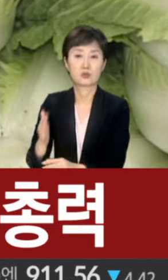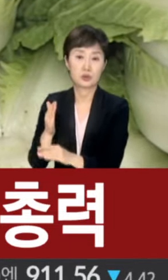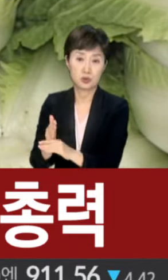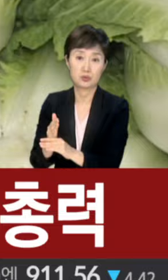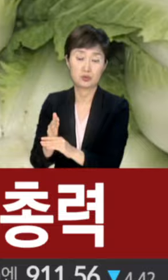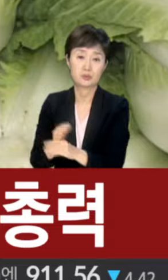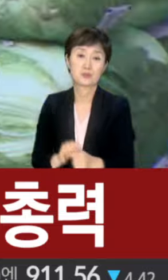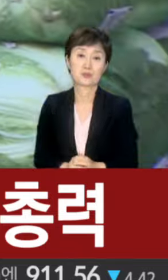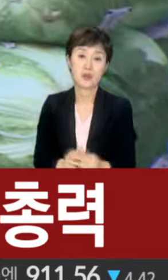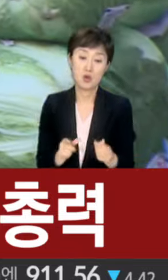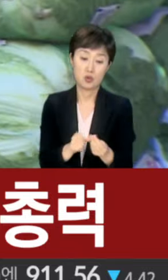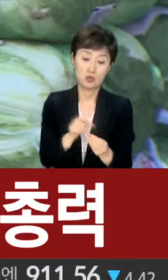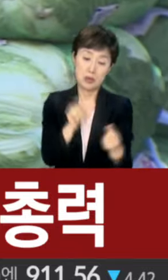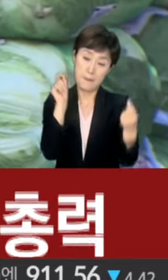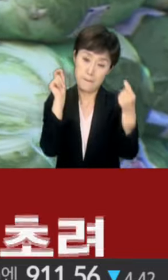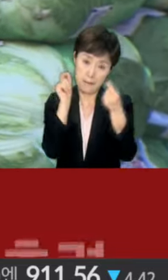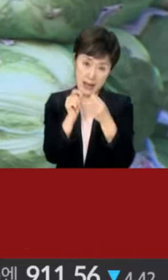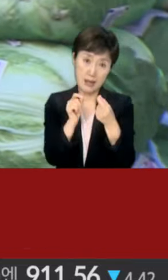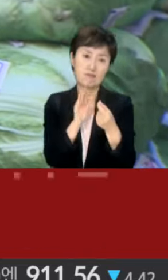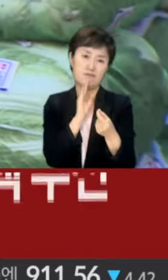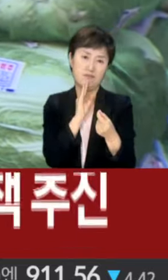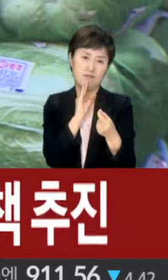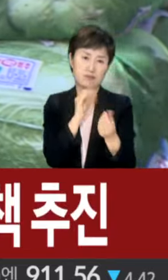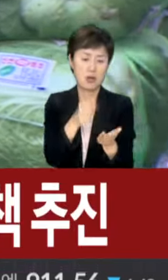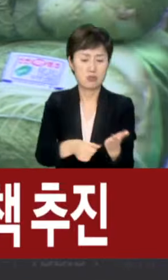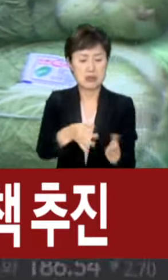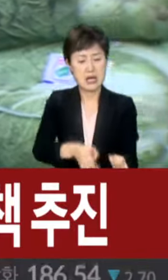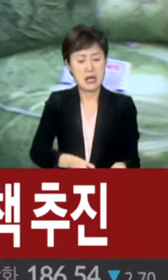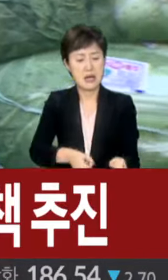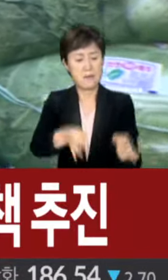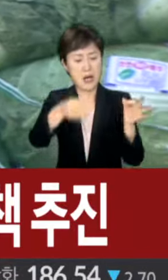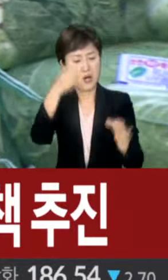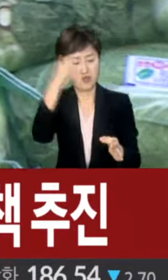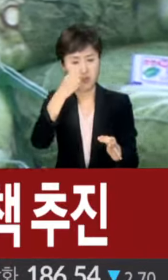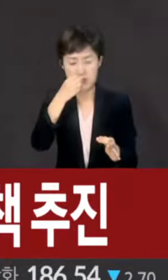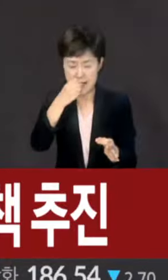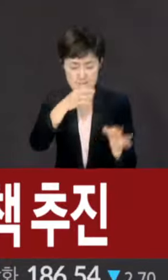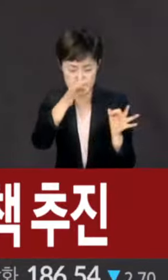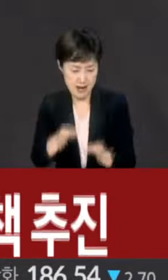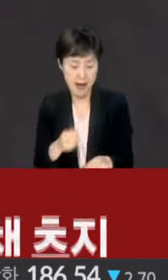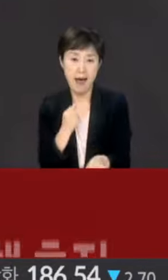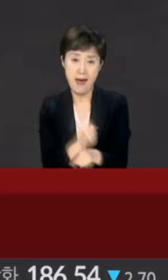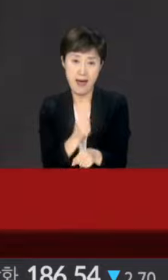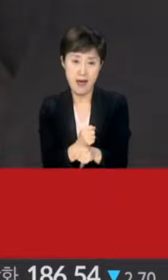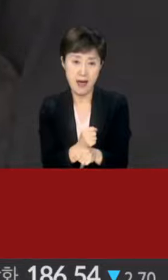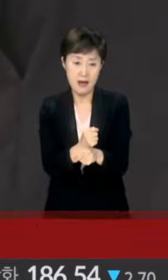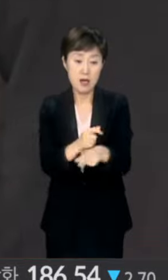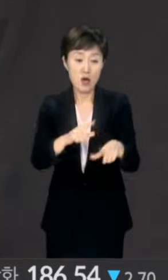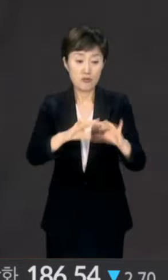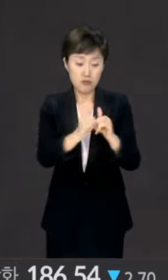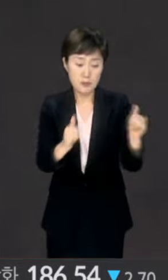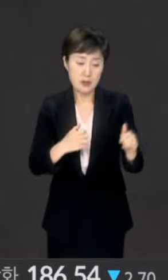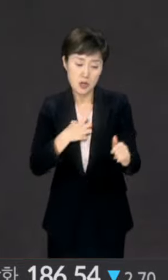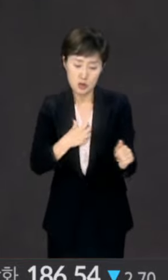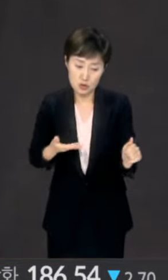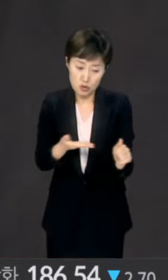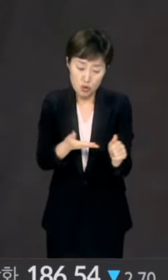계획입니다. 추석을 앞두고 있는 만큼 고공행진 중인 먹거리 물가를 잡고 소비자들의 걱정을 덜 수 있는